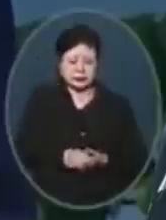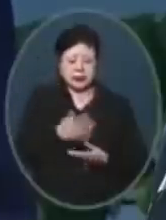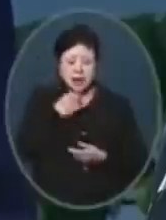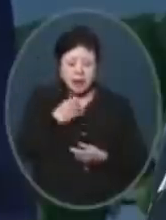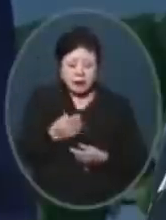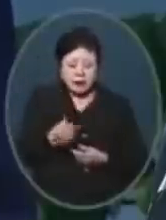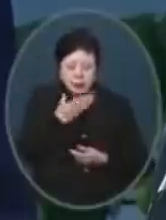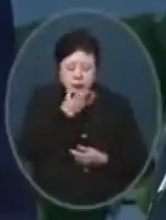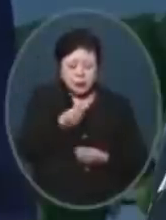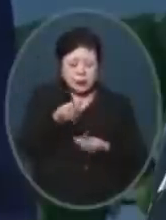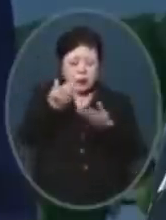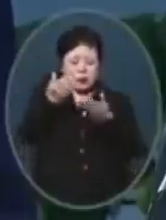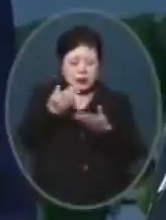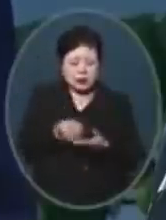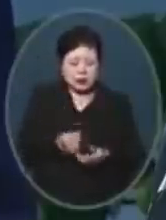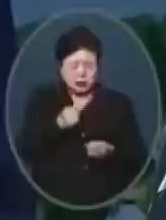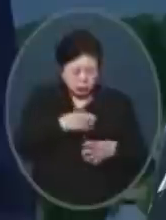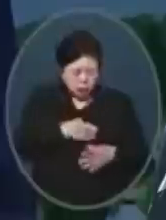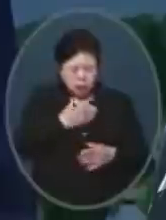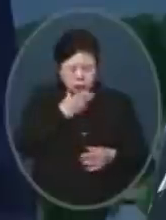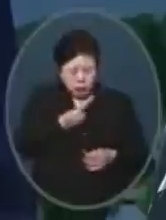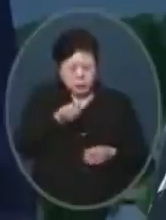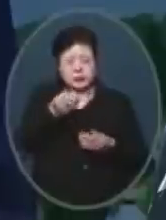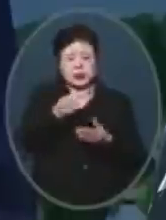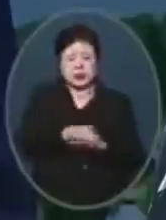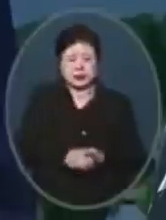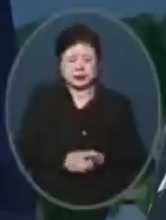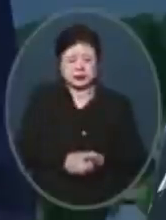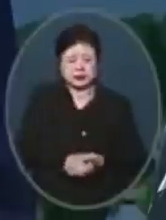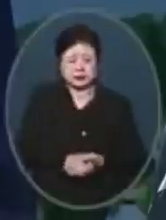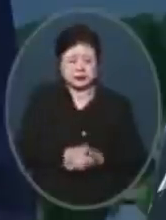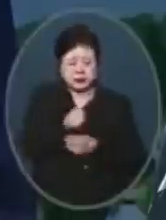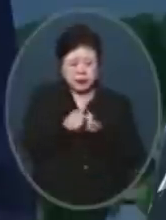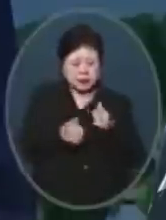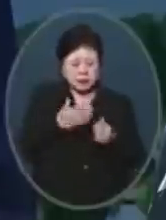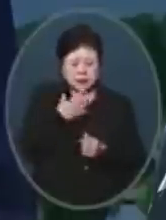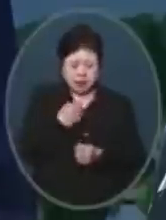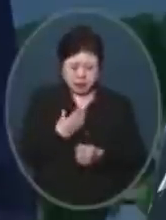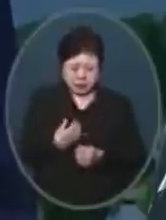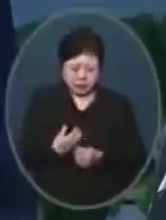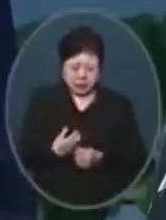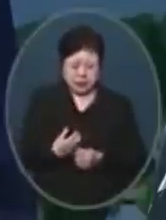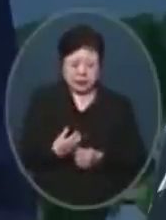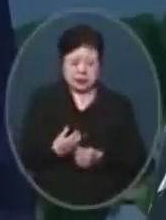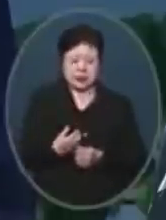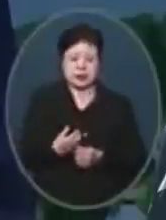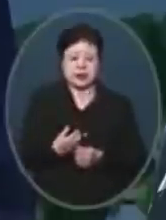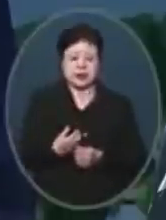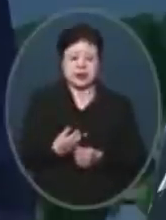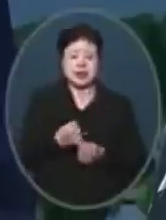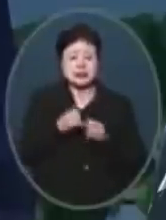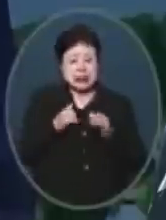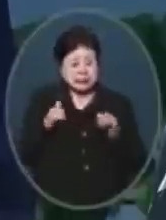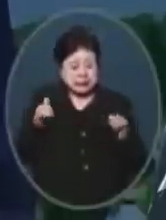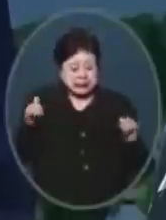아브라함 복이 얼마나 놀라운 복인지 압니까? 하나님께서 아브라함에게